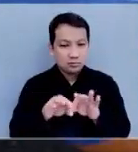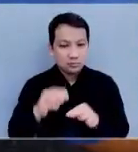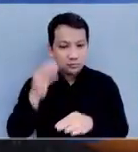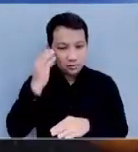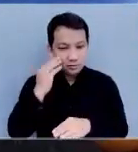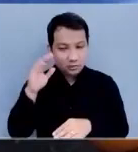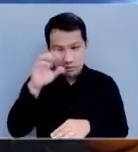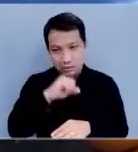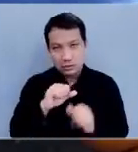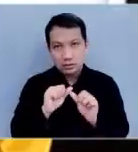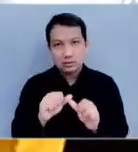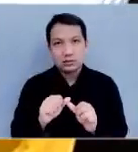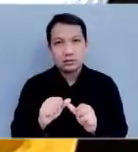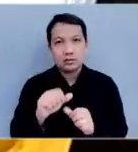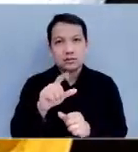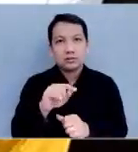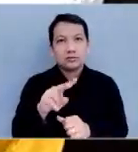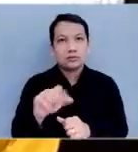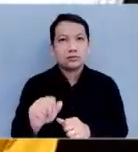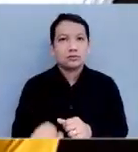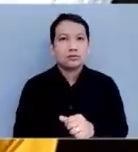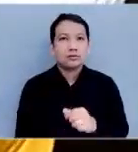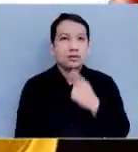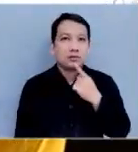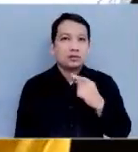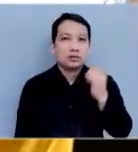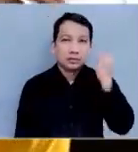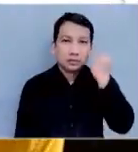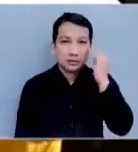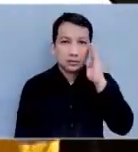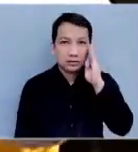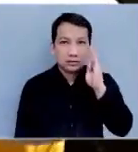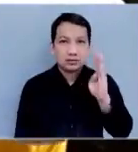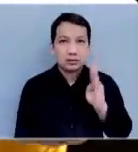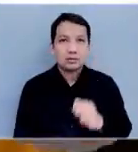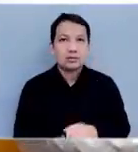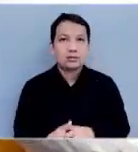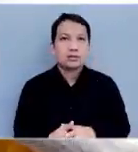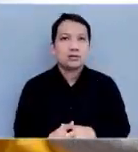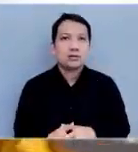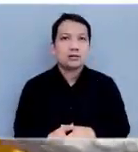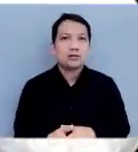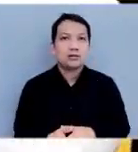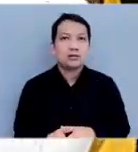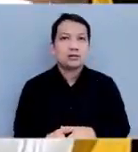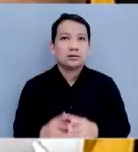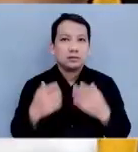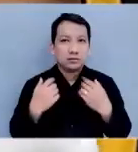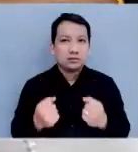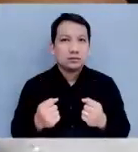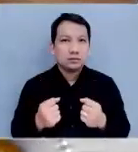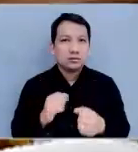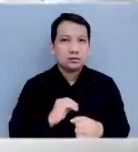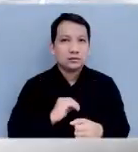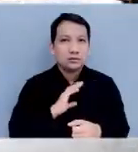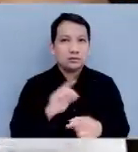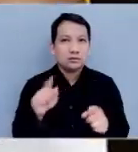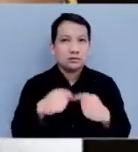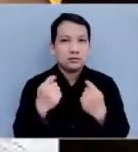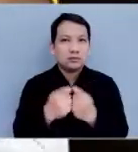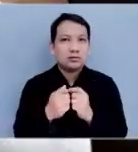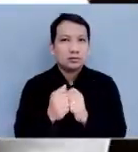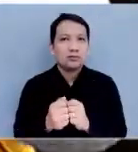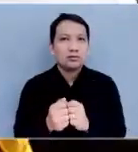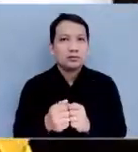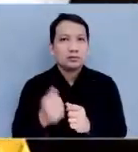in Estonia. Para naman kay naturalized player Justin Brownlee, mas lumakas ang kumpiyansa ng koponan pagkatapos